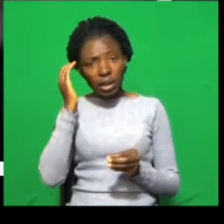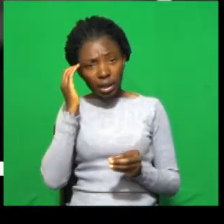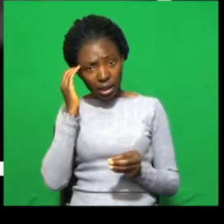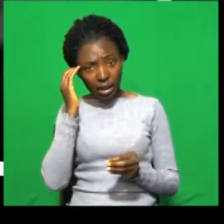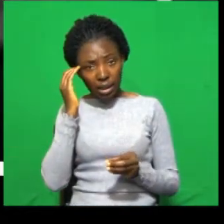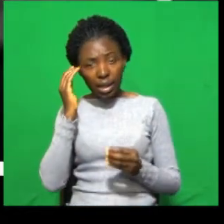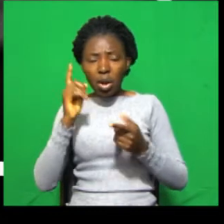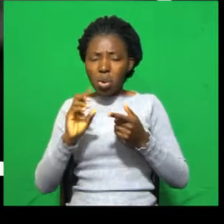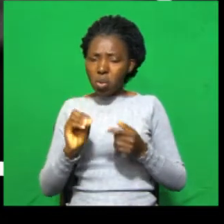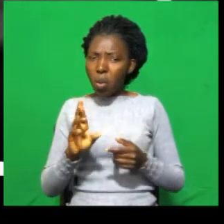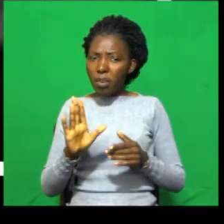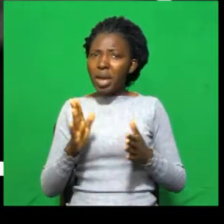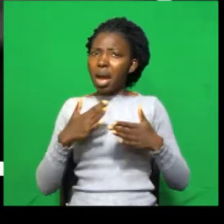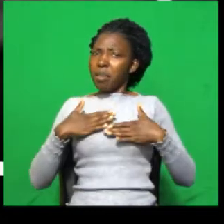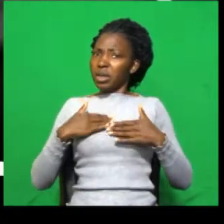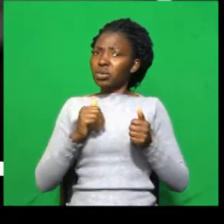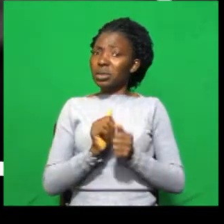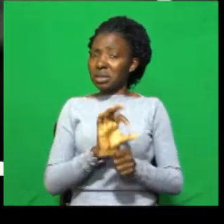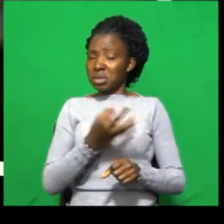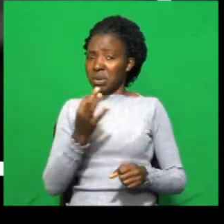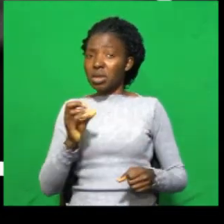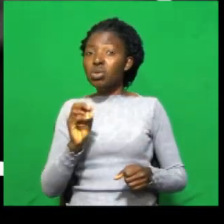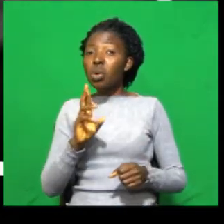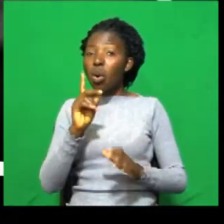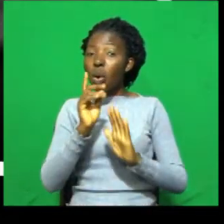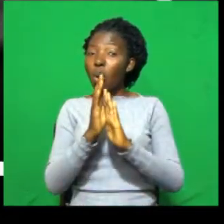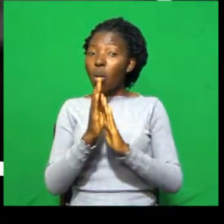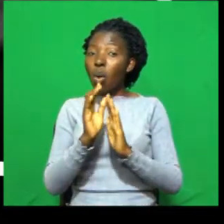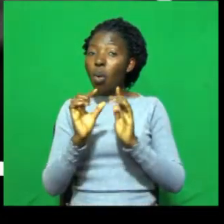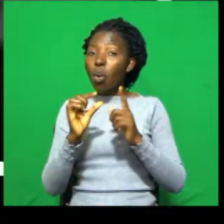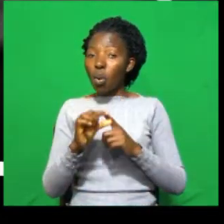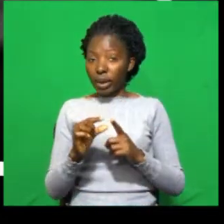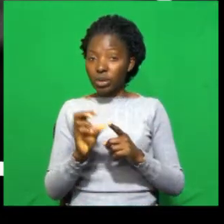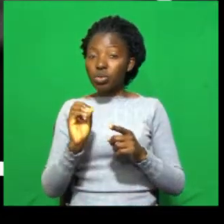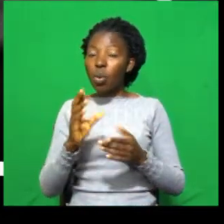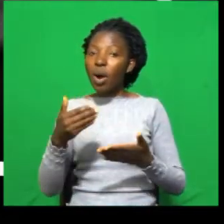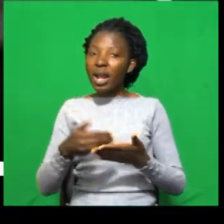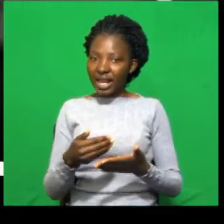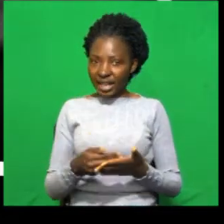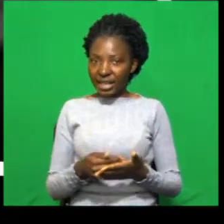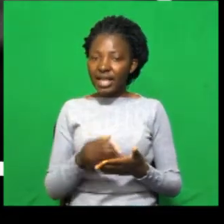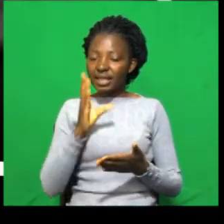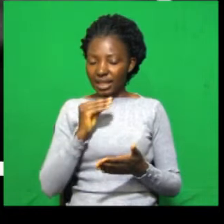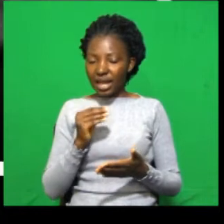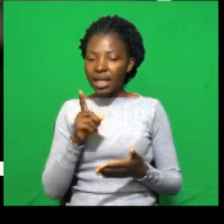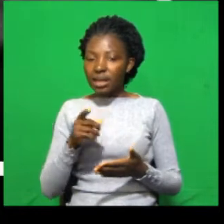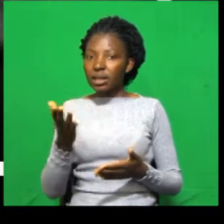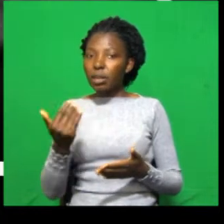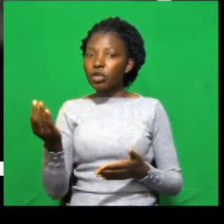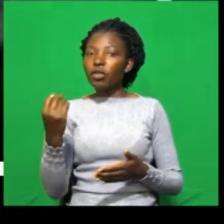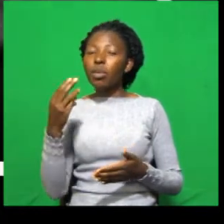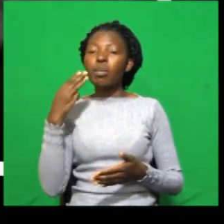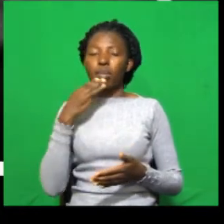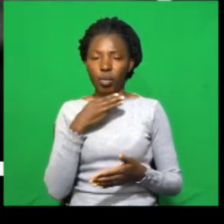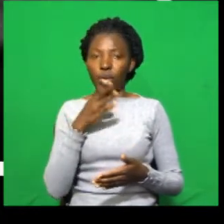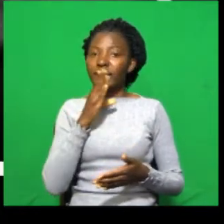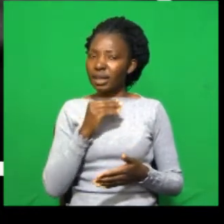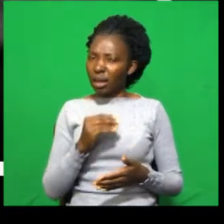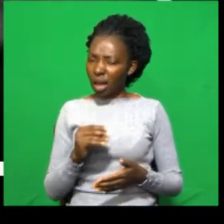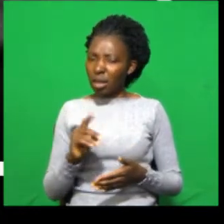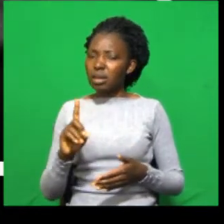kana kuvhundutswa, kana nomweya, kana neshoko, kana nemwadi inonzi inobva kwatiri, muchiti zuva